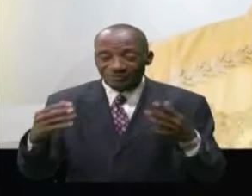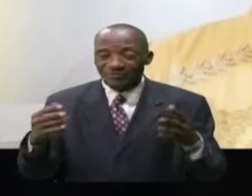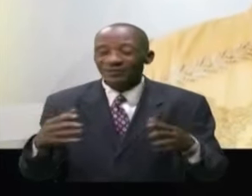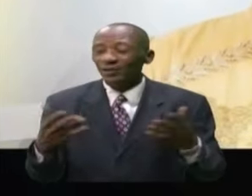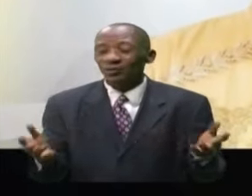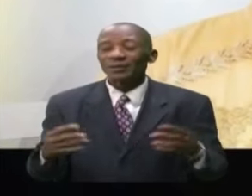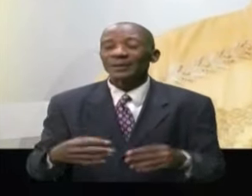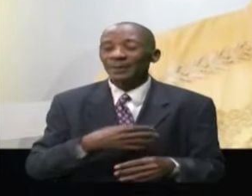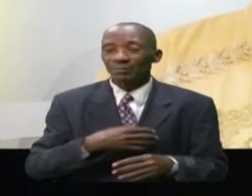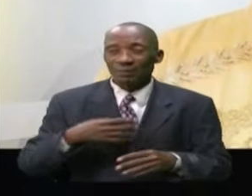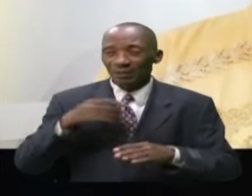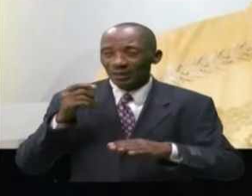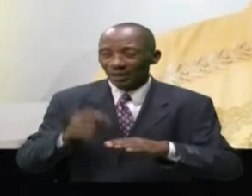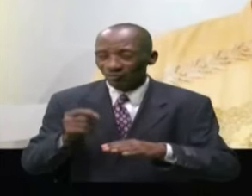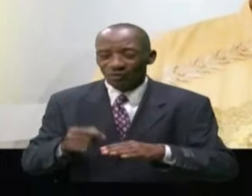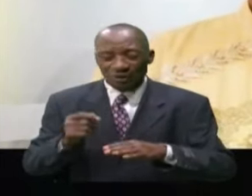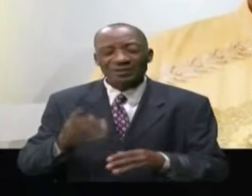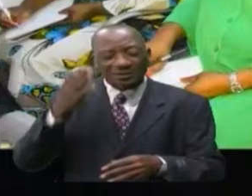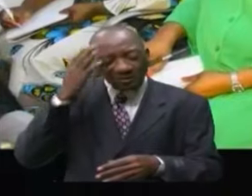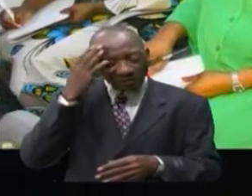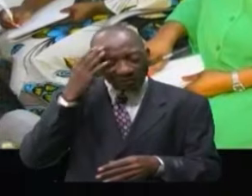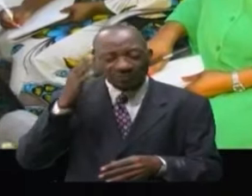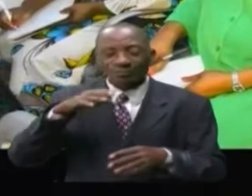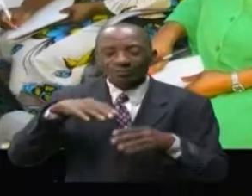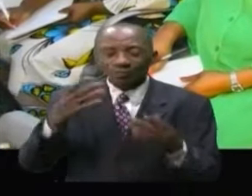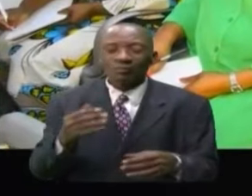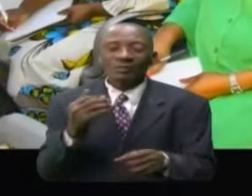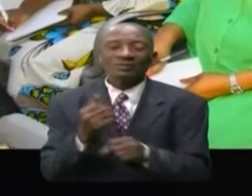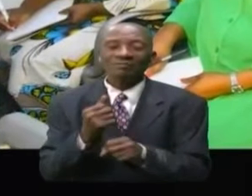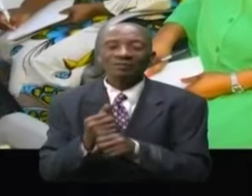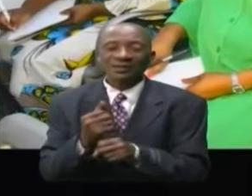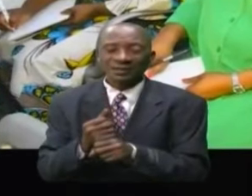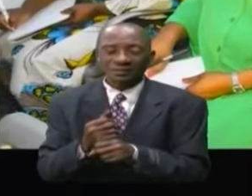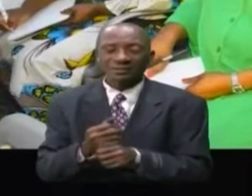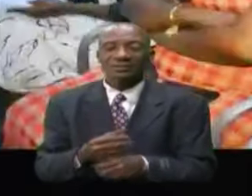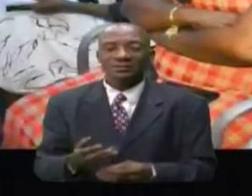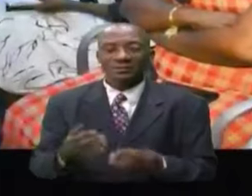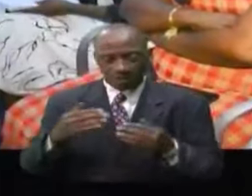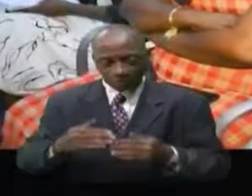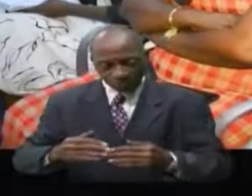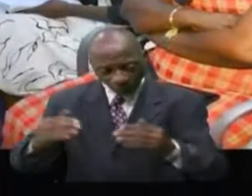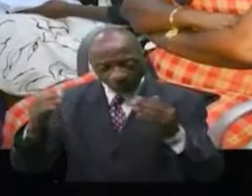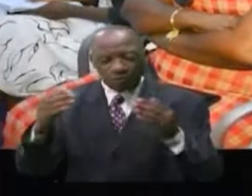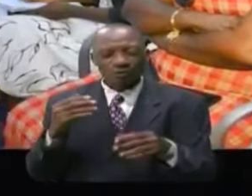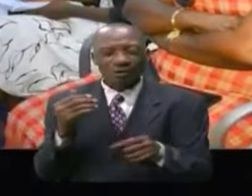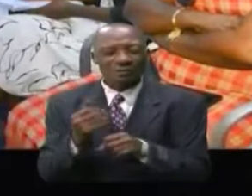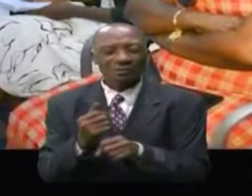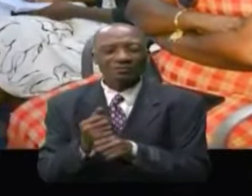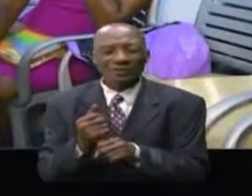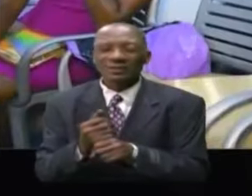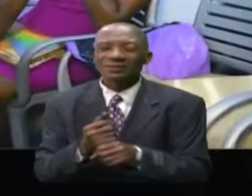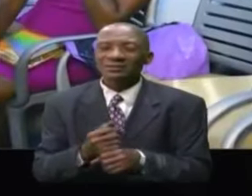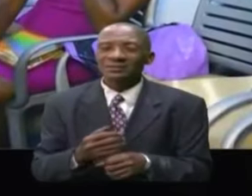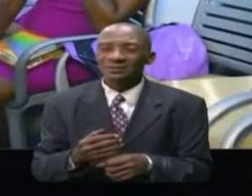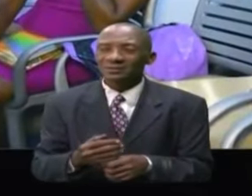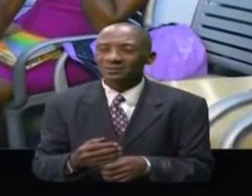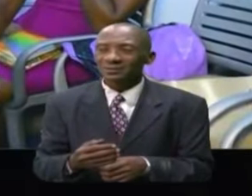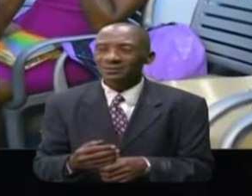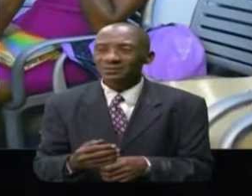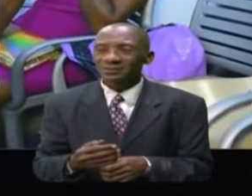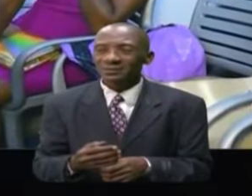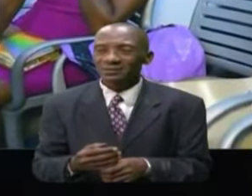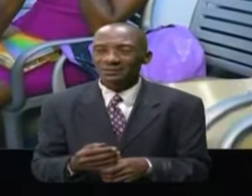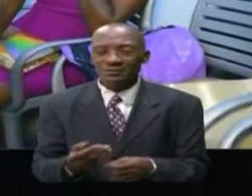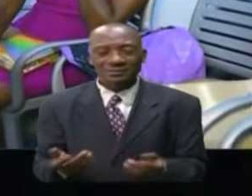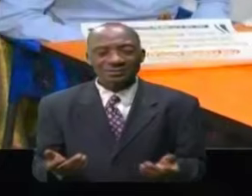défis qui entachent leur profession. Les réseaux internationaux des femmes avocates existent en RDC.